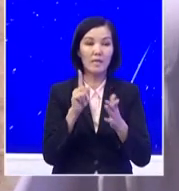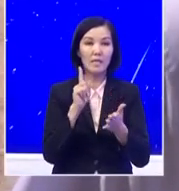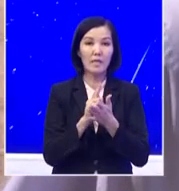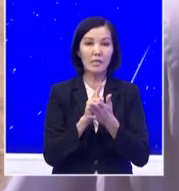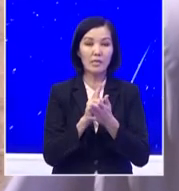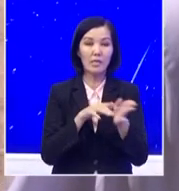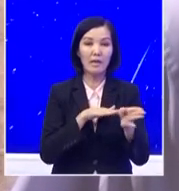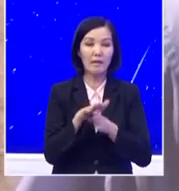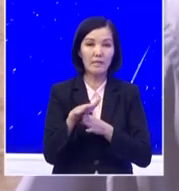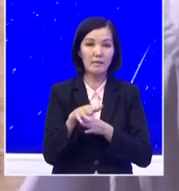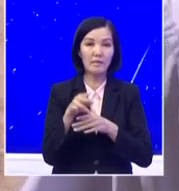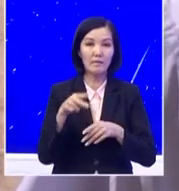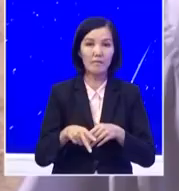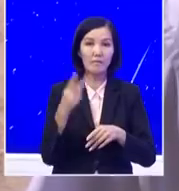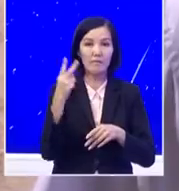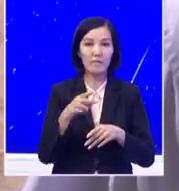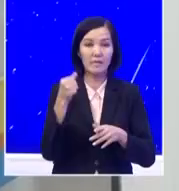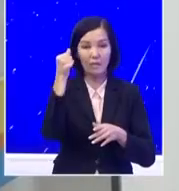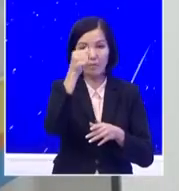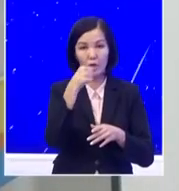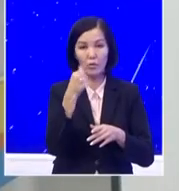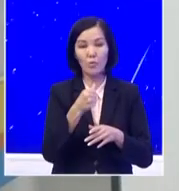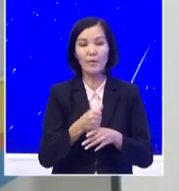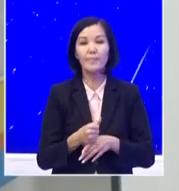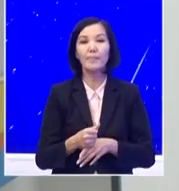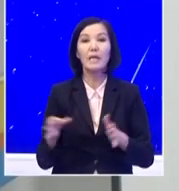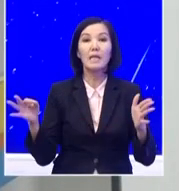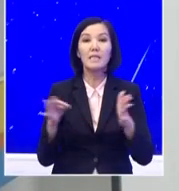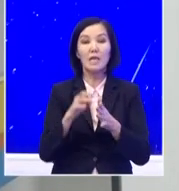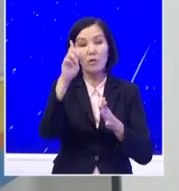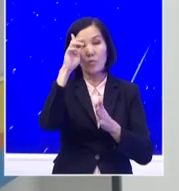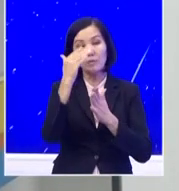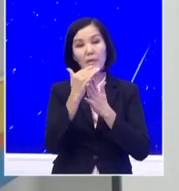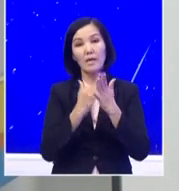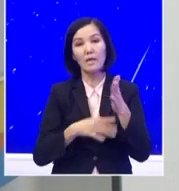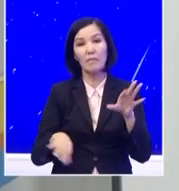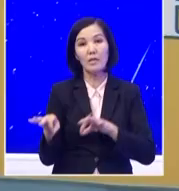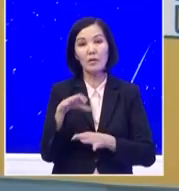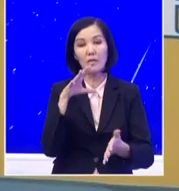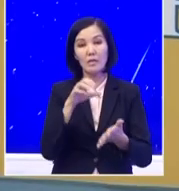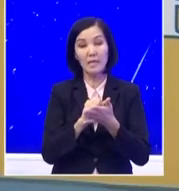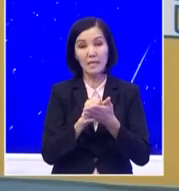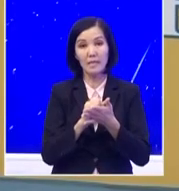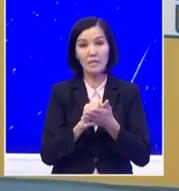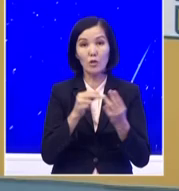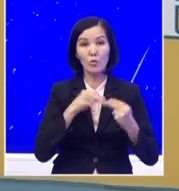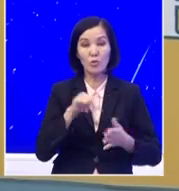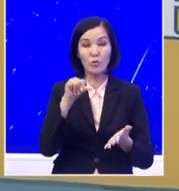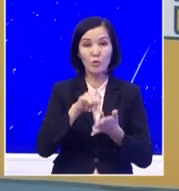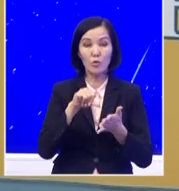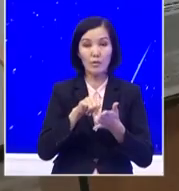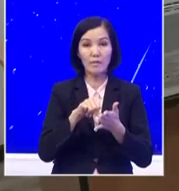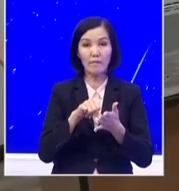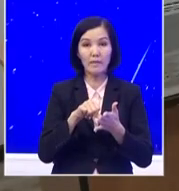планируется реализовать в 2020 году. Одной из целей госпрограммы «Дорожная карта занятости» является трудоустройство жителей